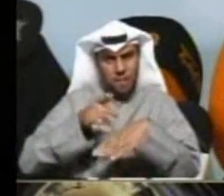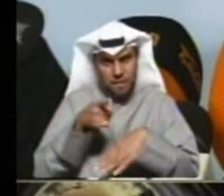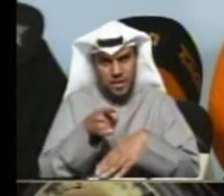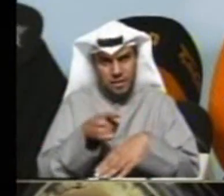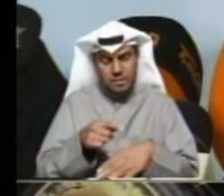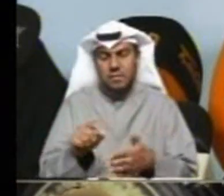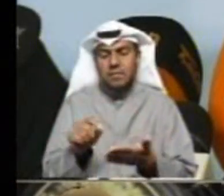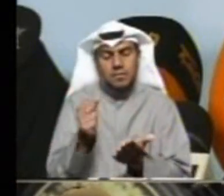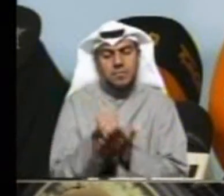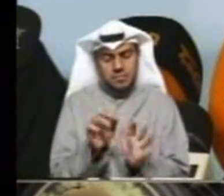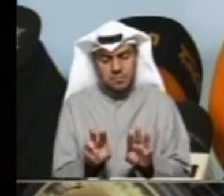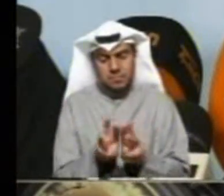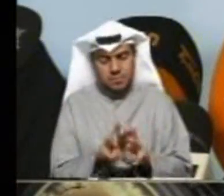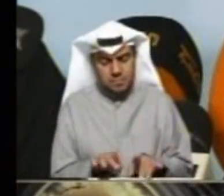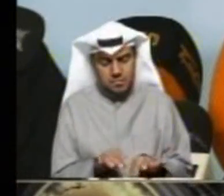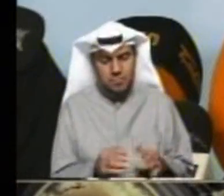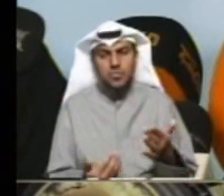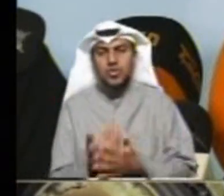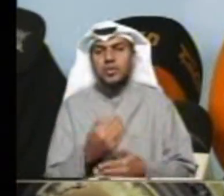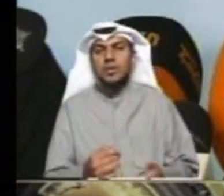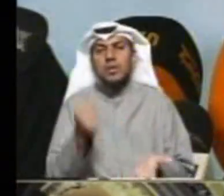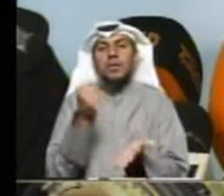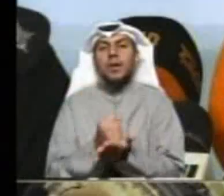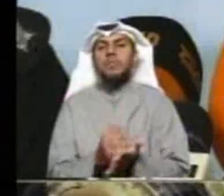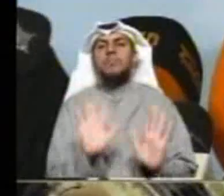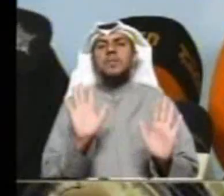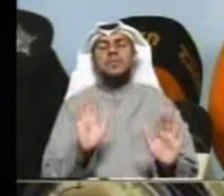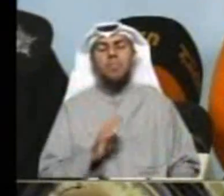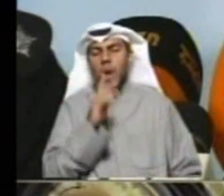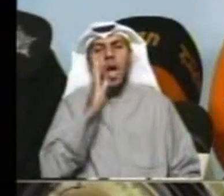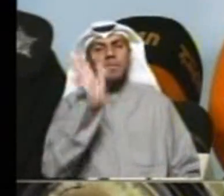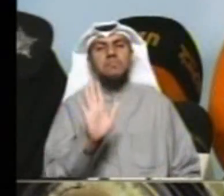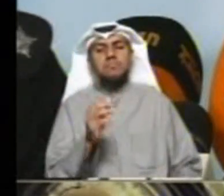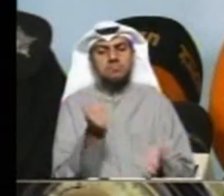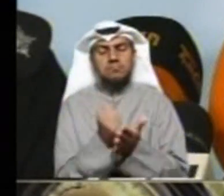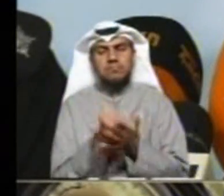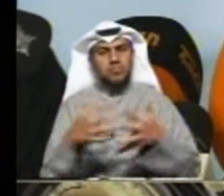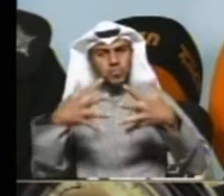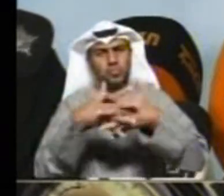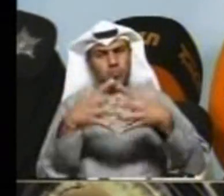الماده 18. ولا يخفى عليكم ادارات الهجره طبعا فيها